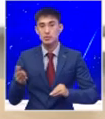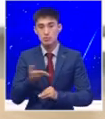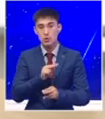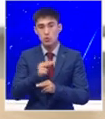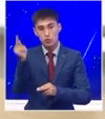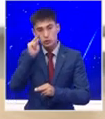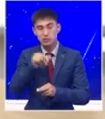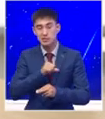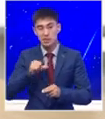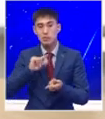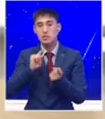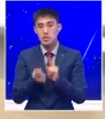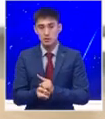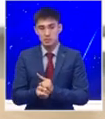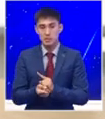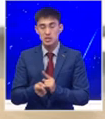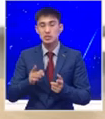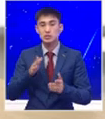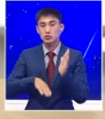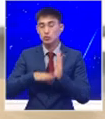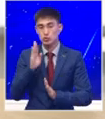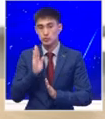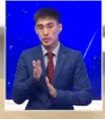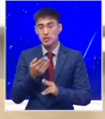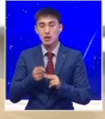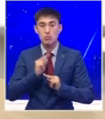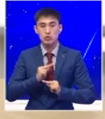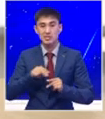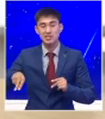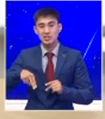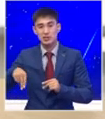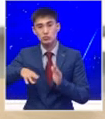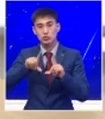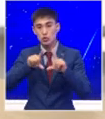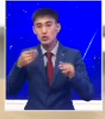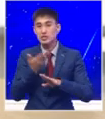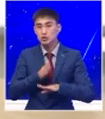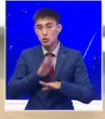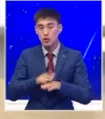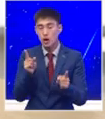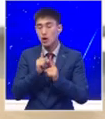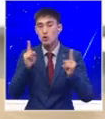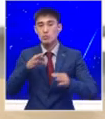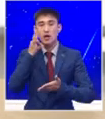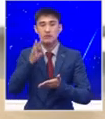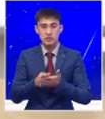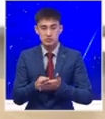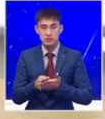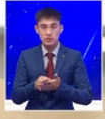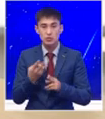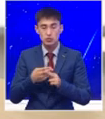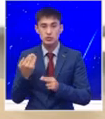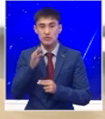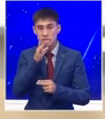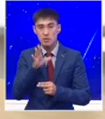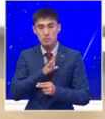учимся и сами меняемся Становится лучше работать директором школы тяжело это огромная ответственность но в то же